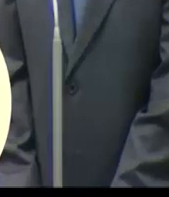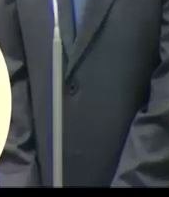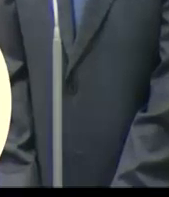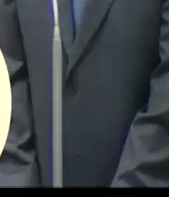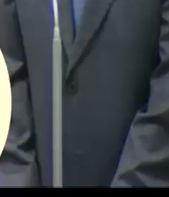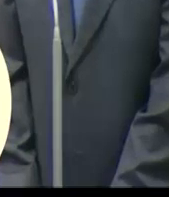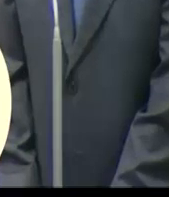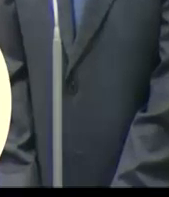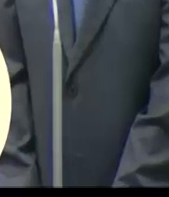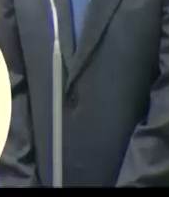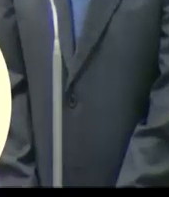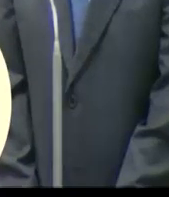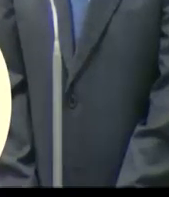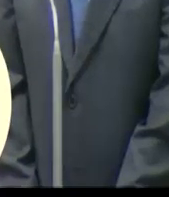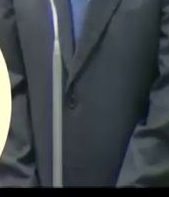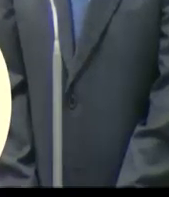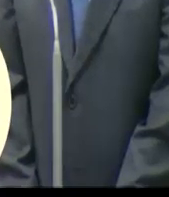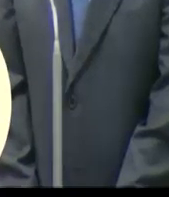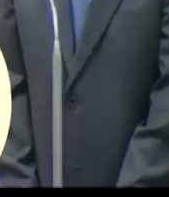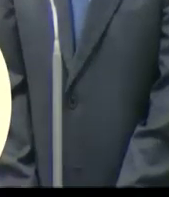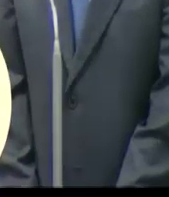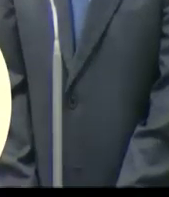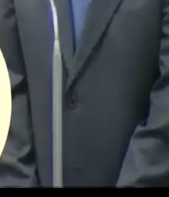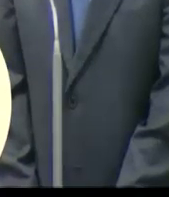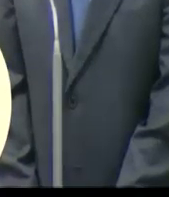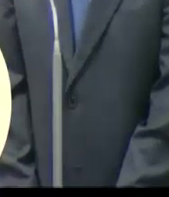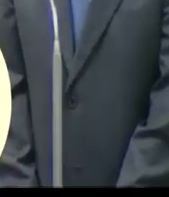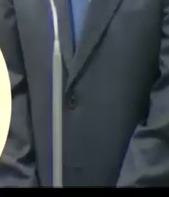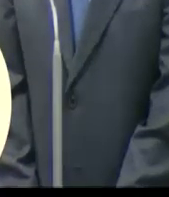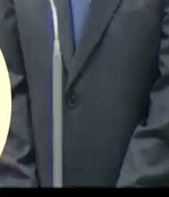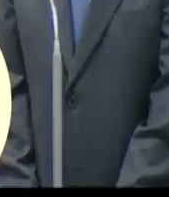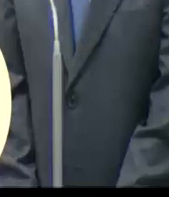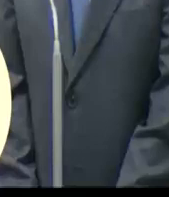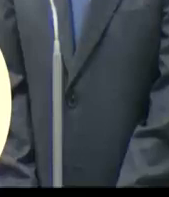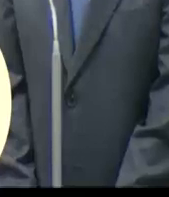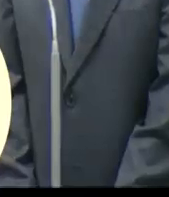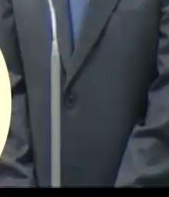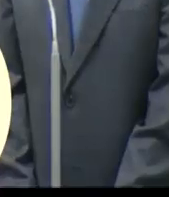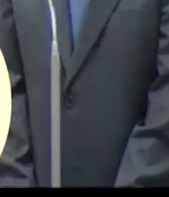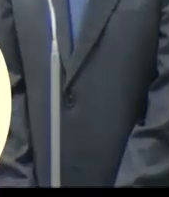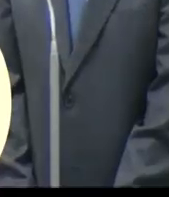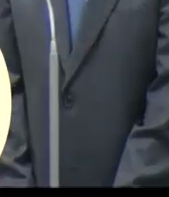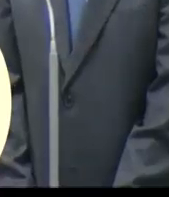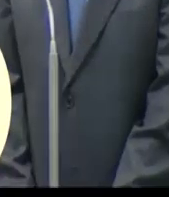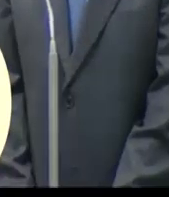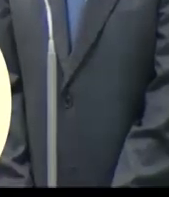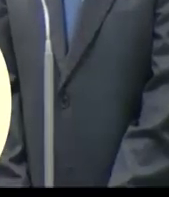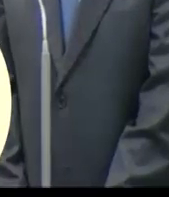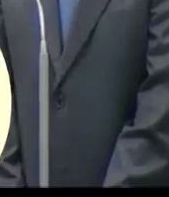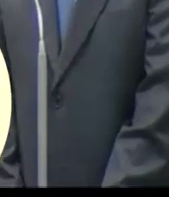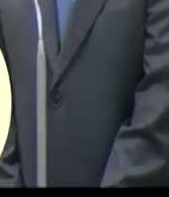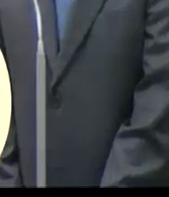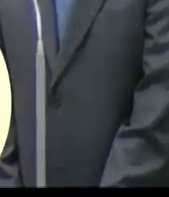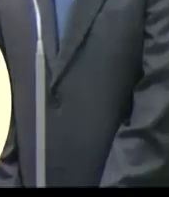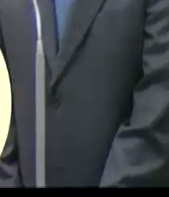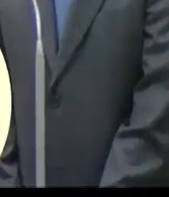年金改革、军功高，为着因的权益。去抗